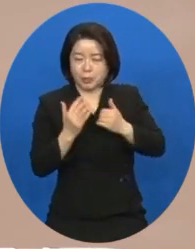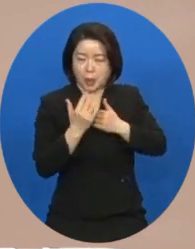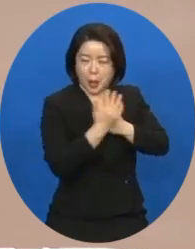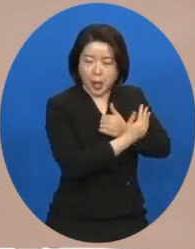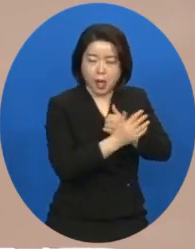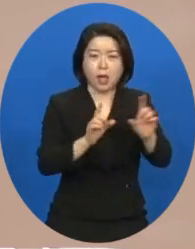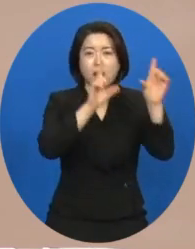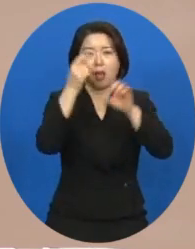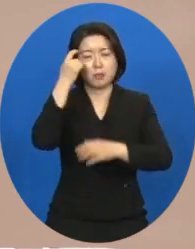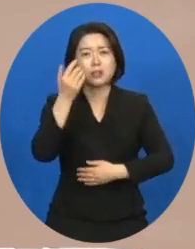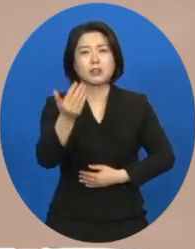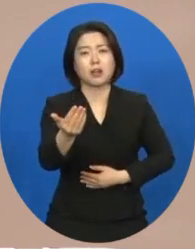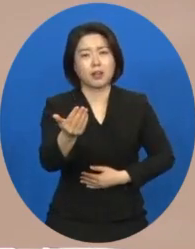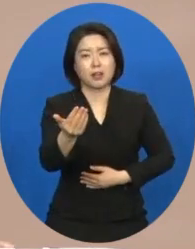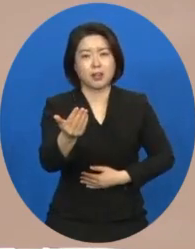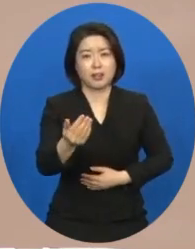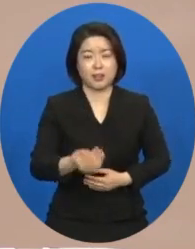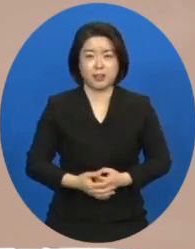말이에요.